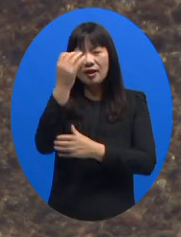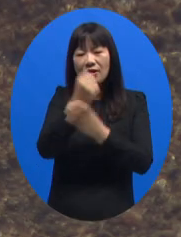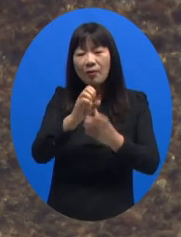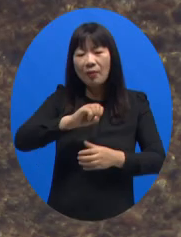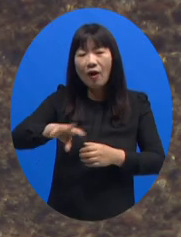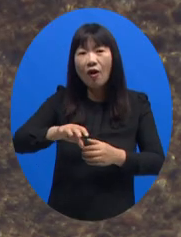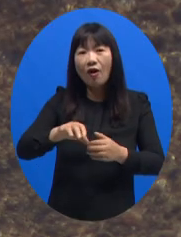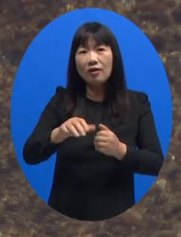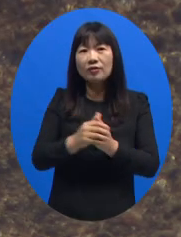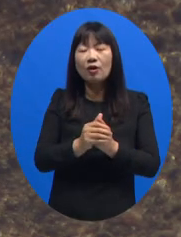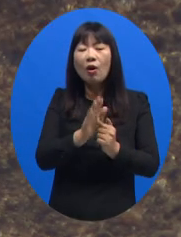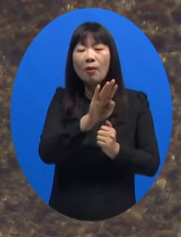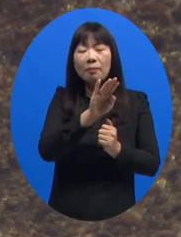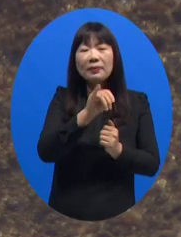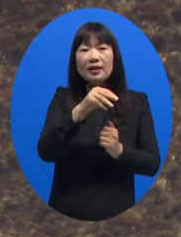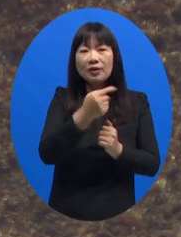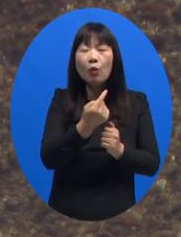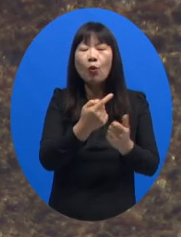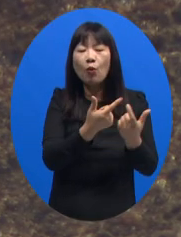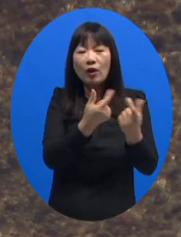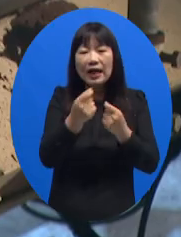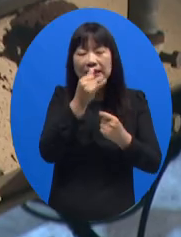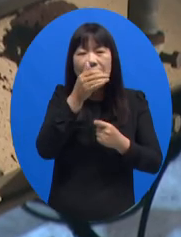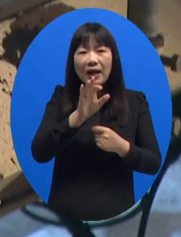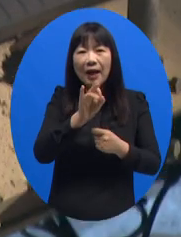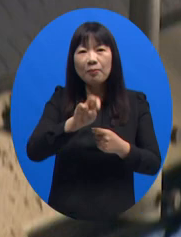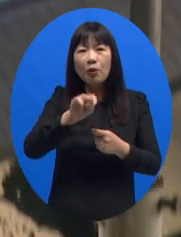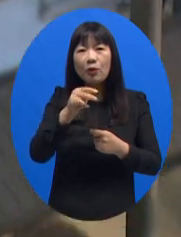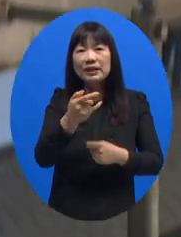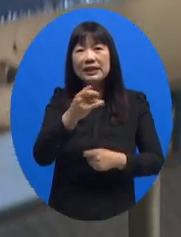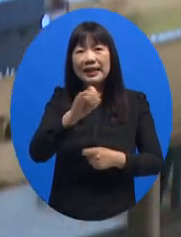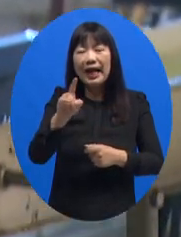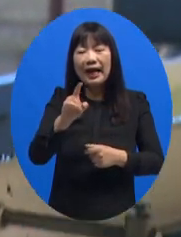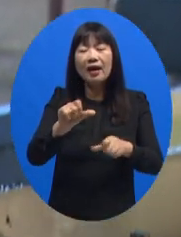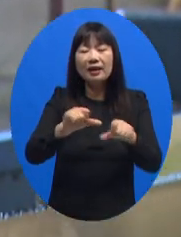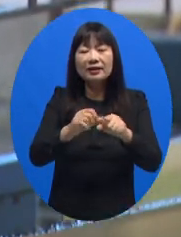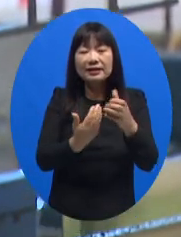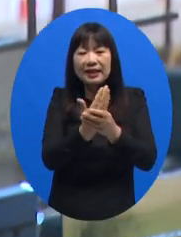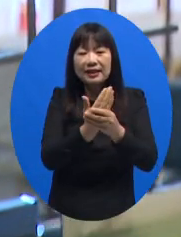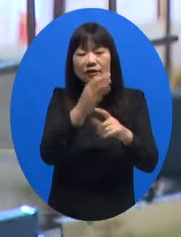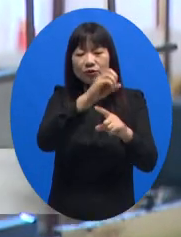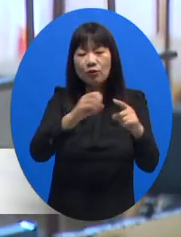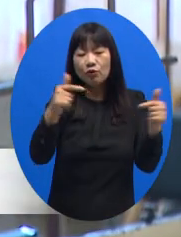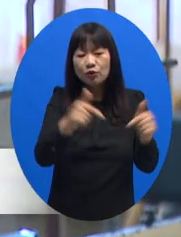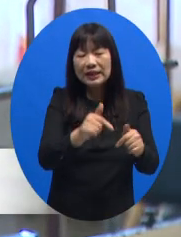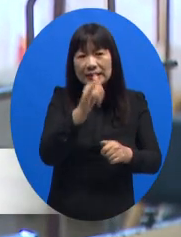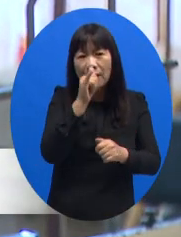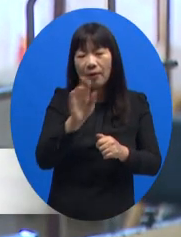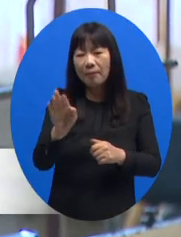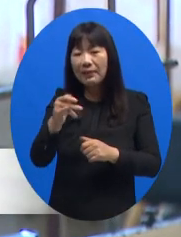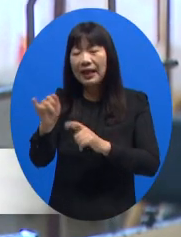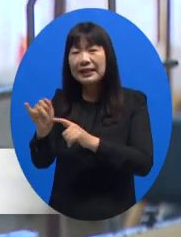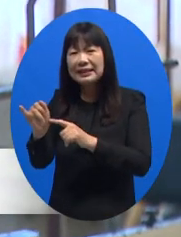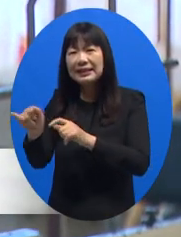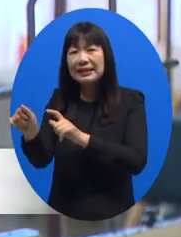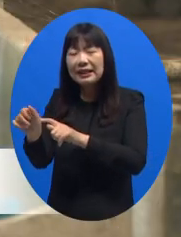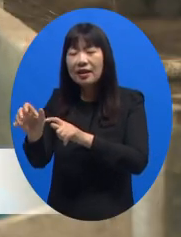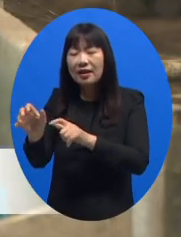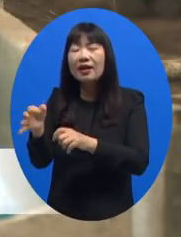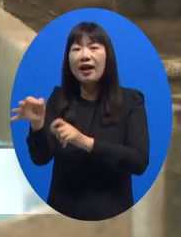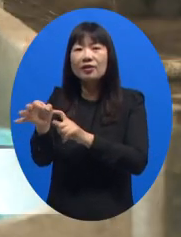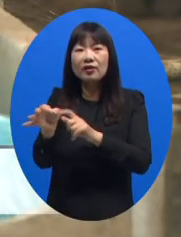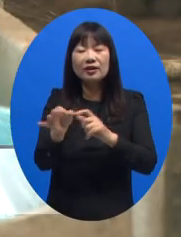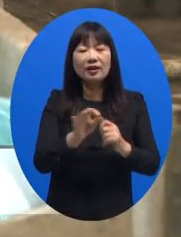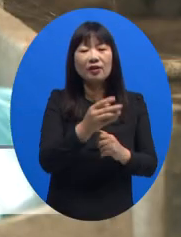기간이나 비료 성분은 같지만 암모니아 가스 발생량을 줄일 수 있습니다. 수확 후 배지 가격이 톱밥의 절반에 불과하기